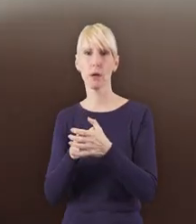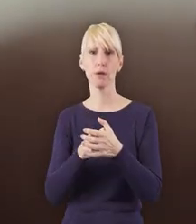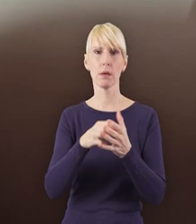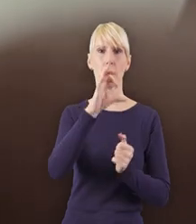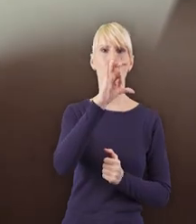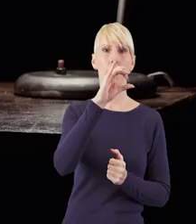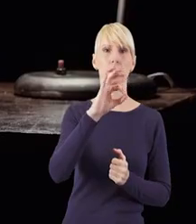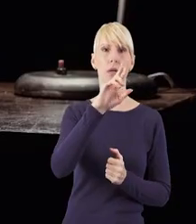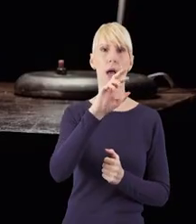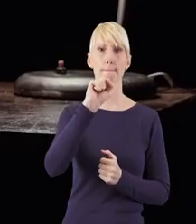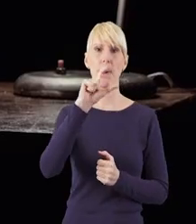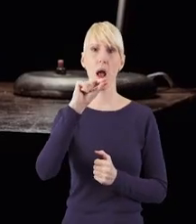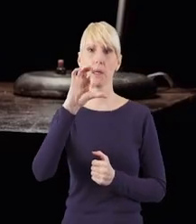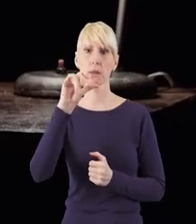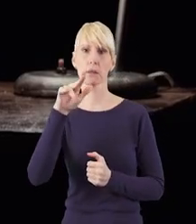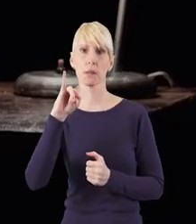S. Rapalski.